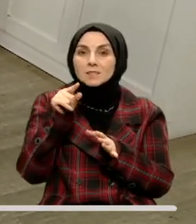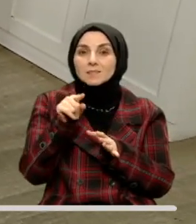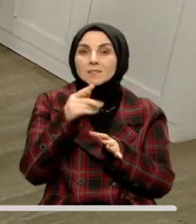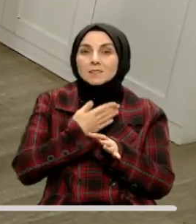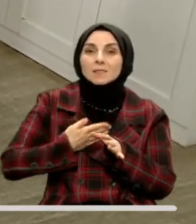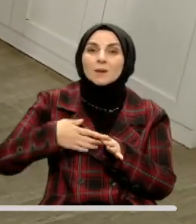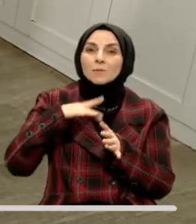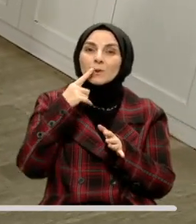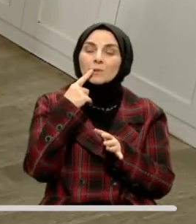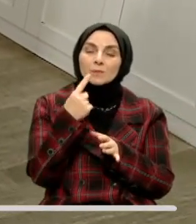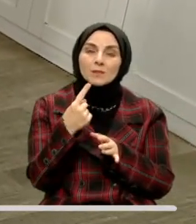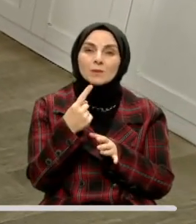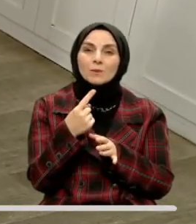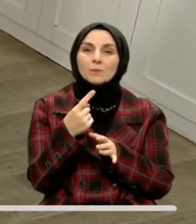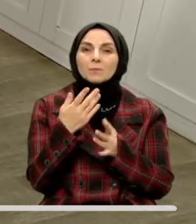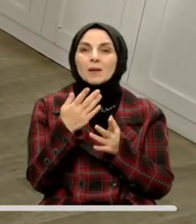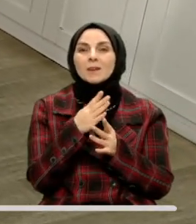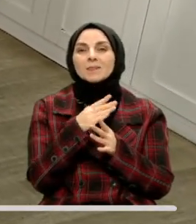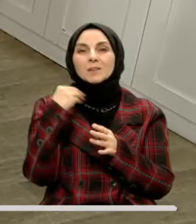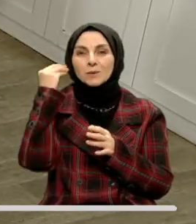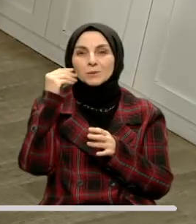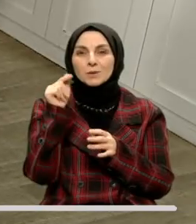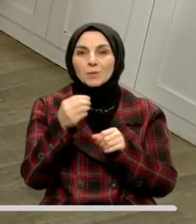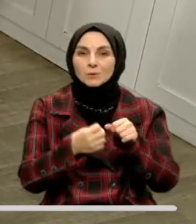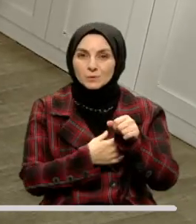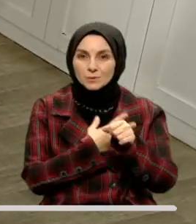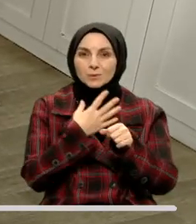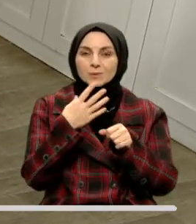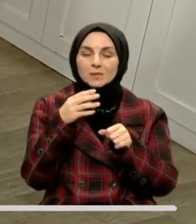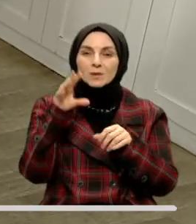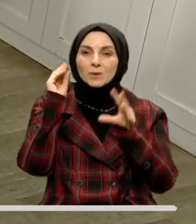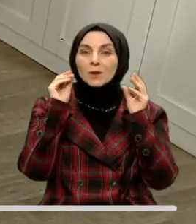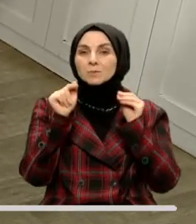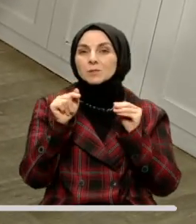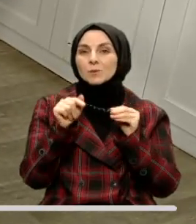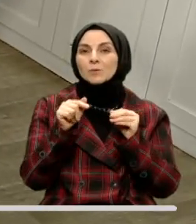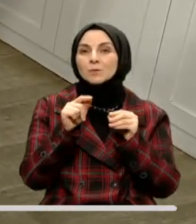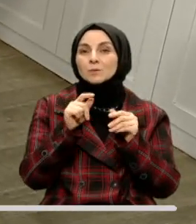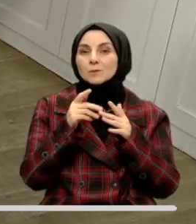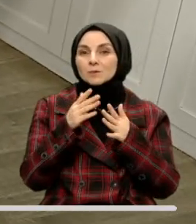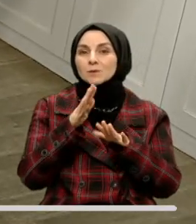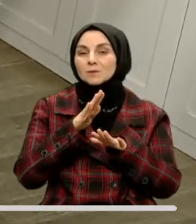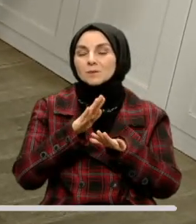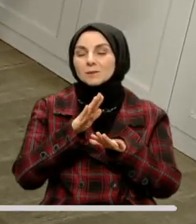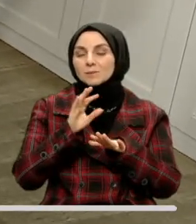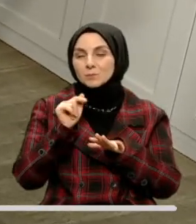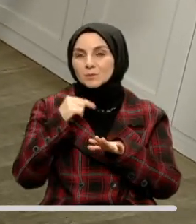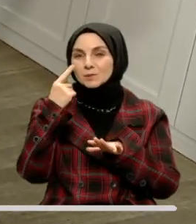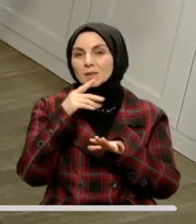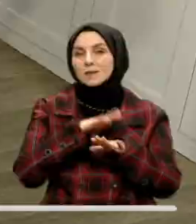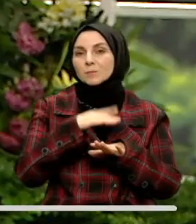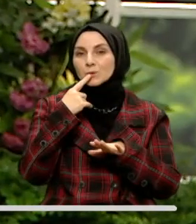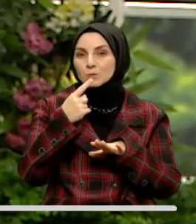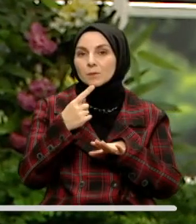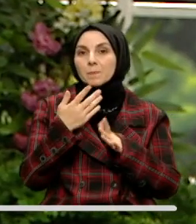dedi diyorum. Yok hocam diyor, o sizin diyor duygusal yönünüzü öğrenmiş ya, onu kullanıyor diyor. Bana ya. Evde yapamıyor diyor. Aslında